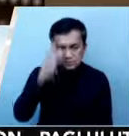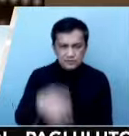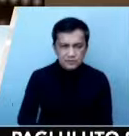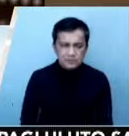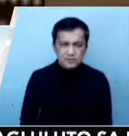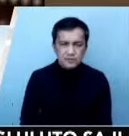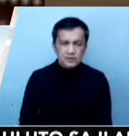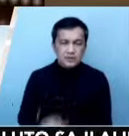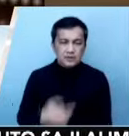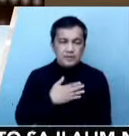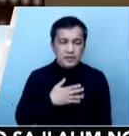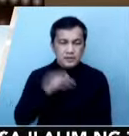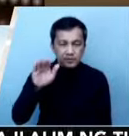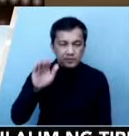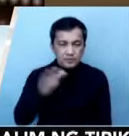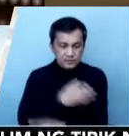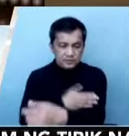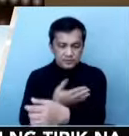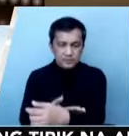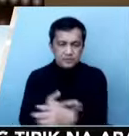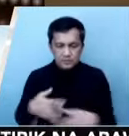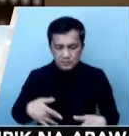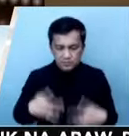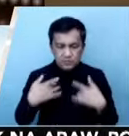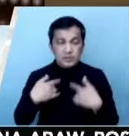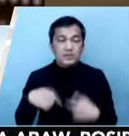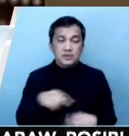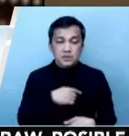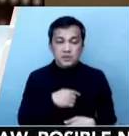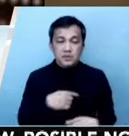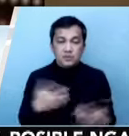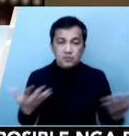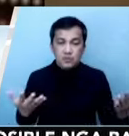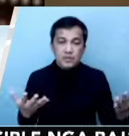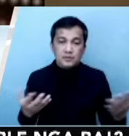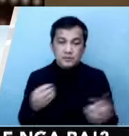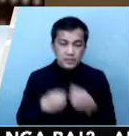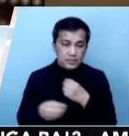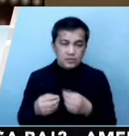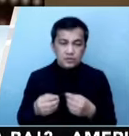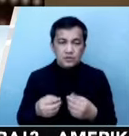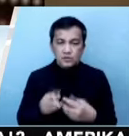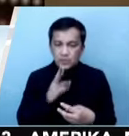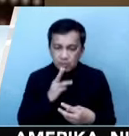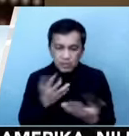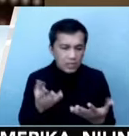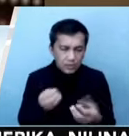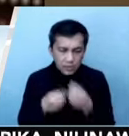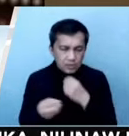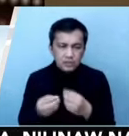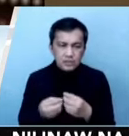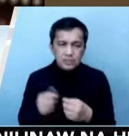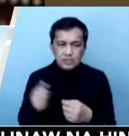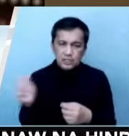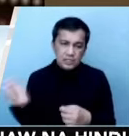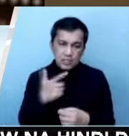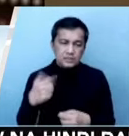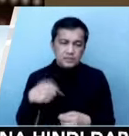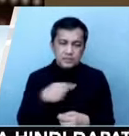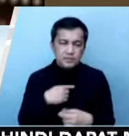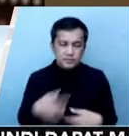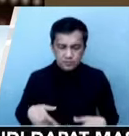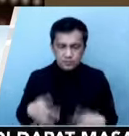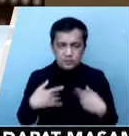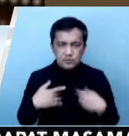lang po sa anak ko. Buhay kami pero wala kaming kapagkain, wala lahat, walang tubig, walang pagkain, pero lahat kami buhay. Okay lang kami